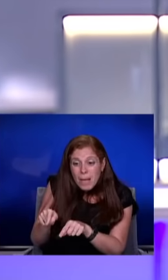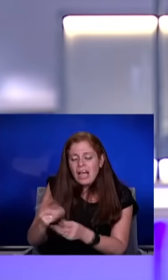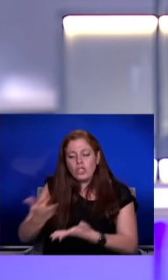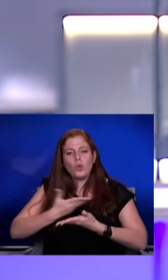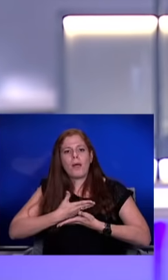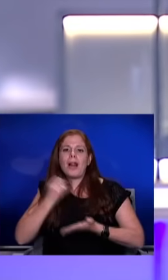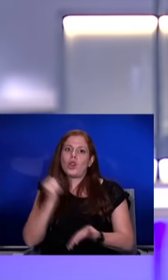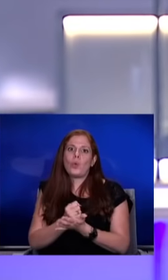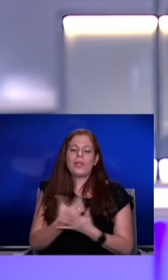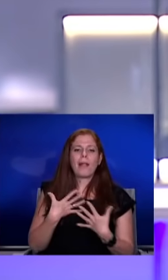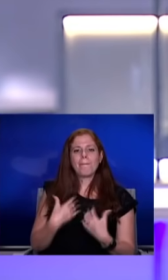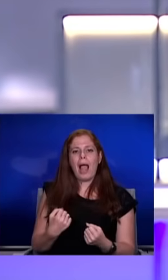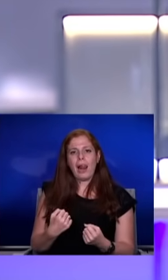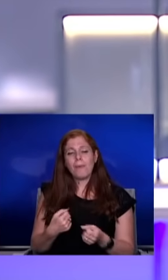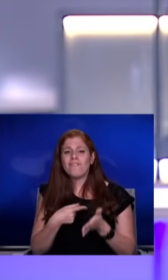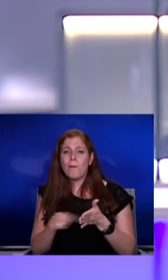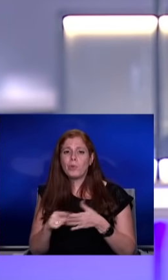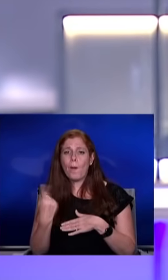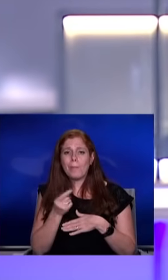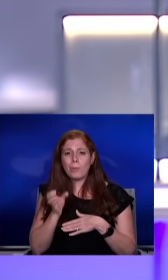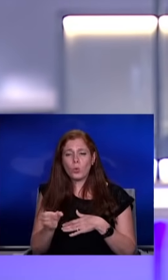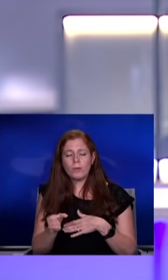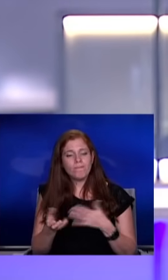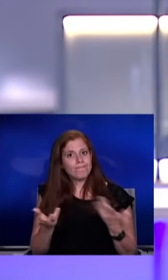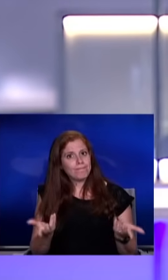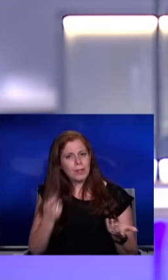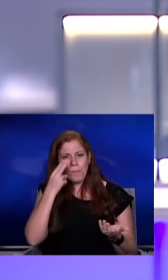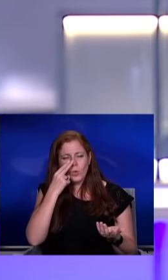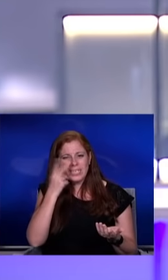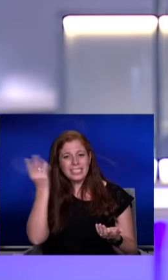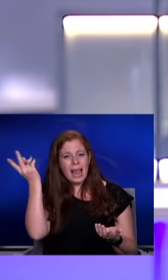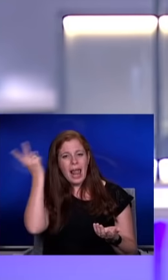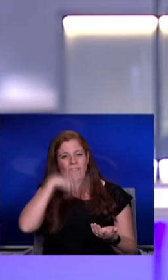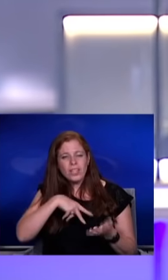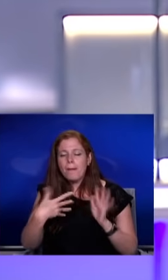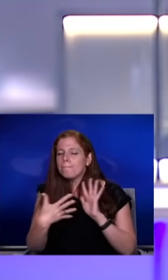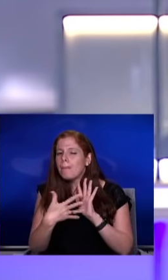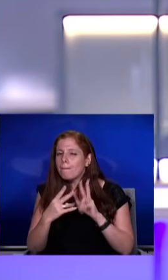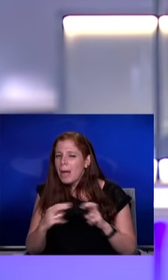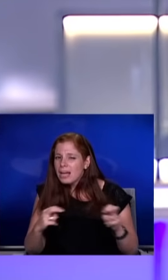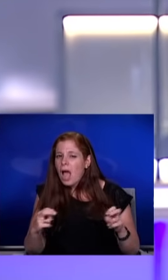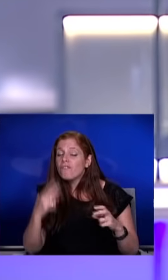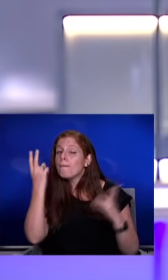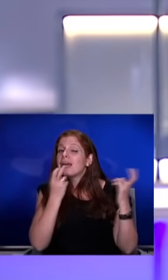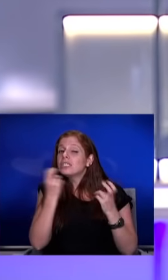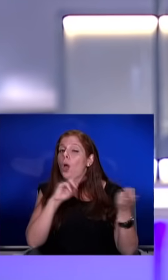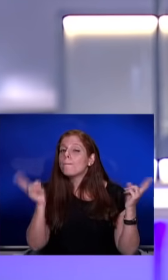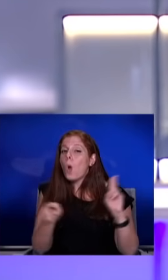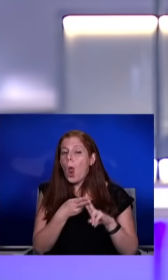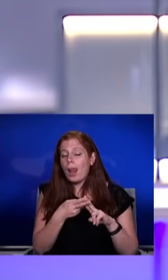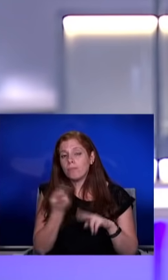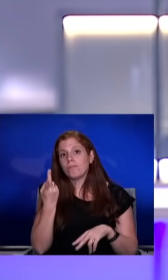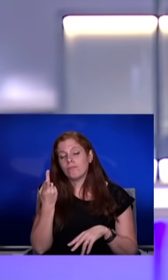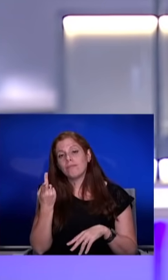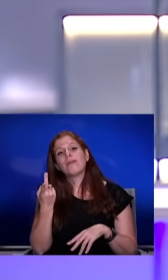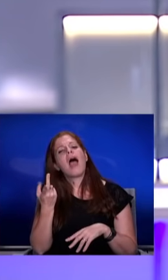מחלים ופטור מבידודים. אז בואו ננסה ללמוד מהמחקר ומהניסיון שנצבר בעולם, במספרים גדולים יותר מישראל,